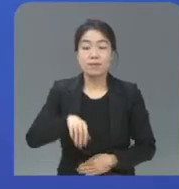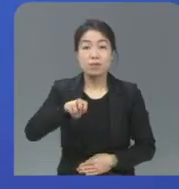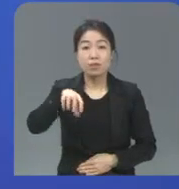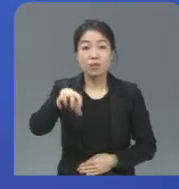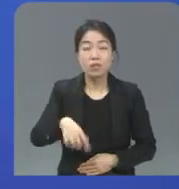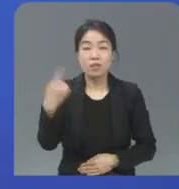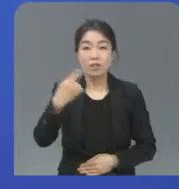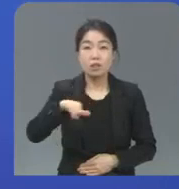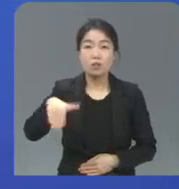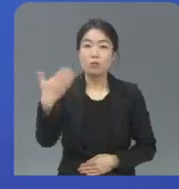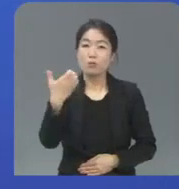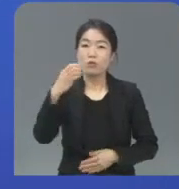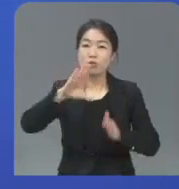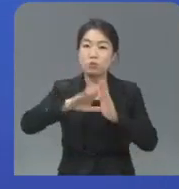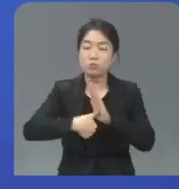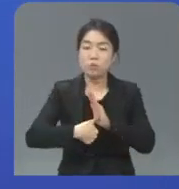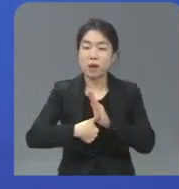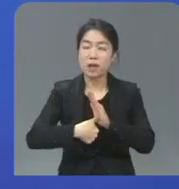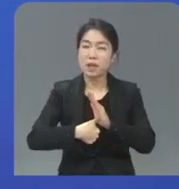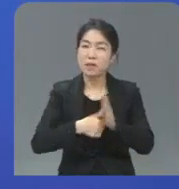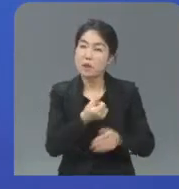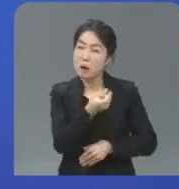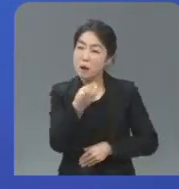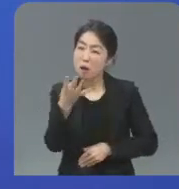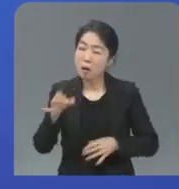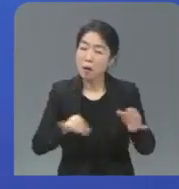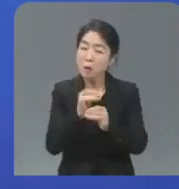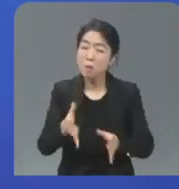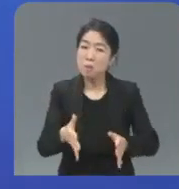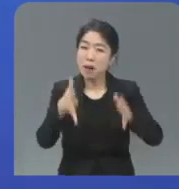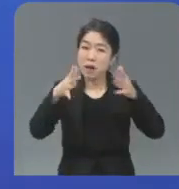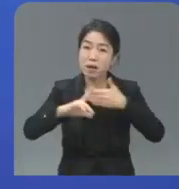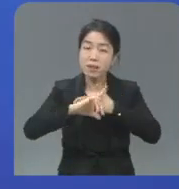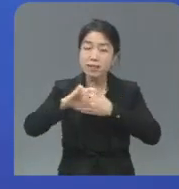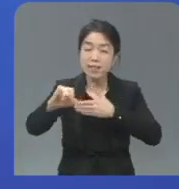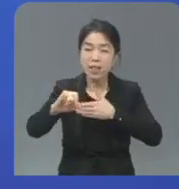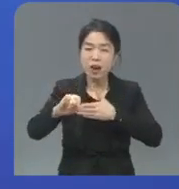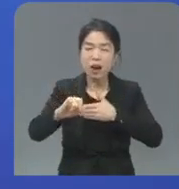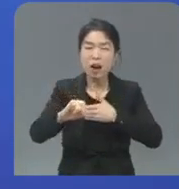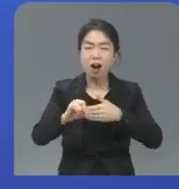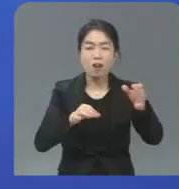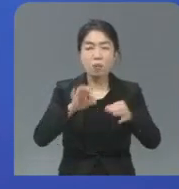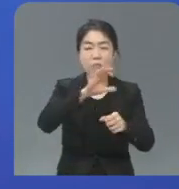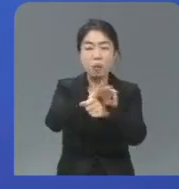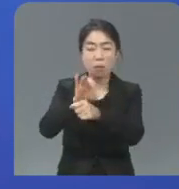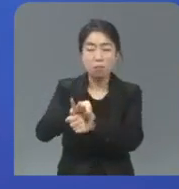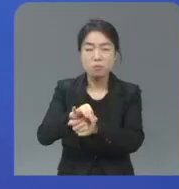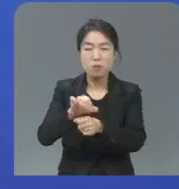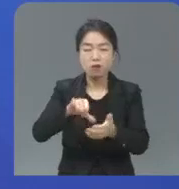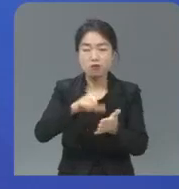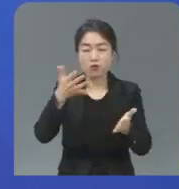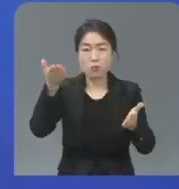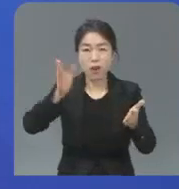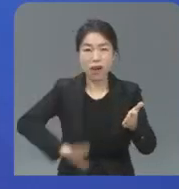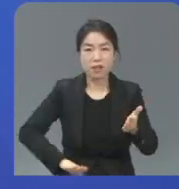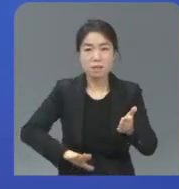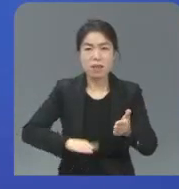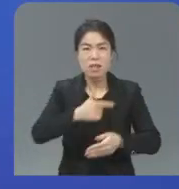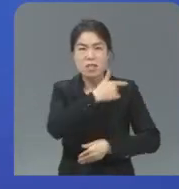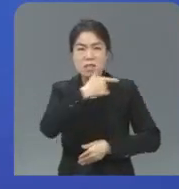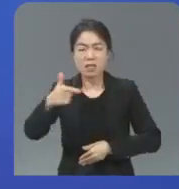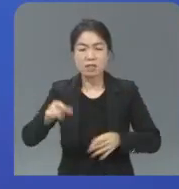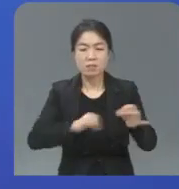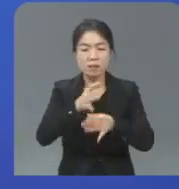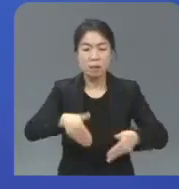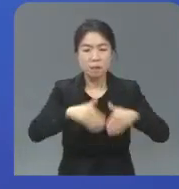광주에서도 1990년대 몇몇 유명한 백화점들이 지역의 쇼핑 명소로 자리 잡았다가 대기업 백화점의 잇단